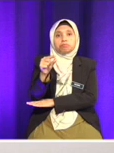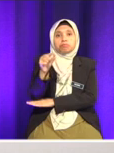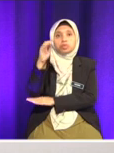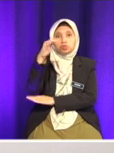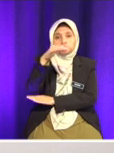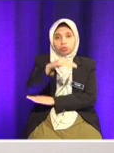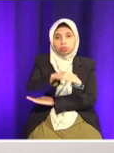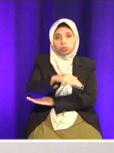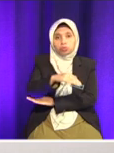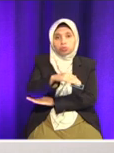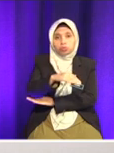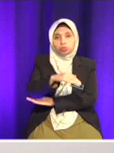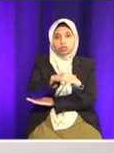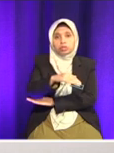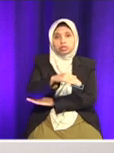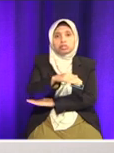dengan